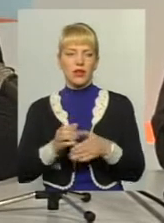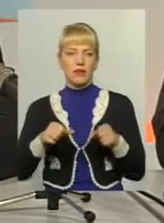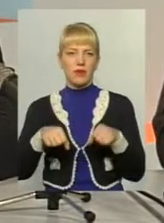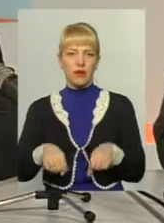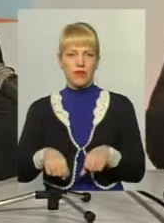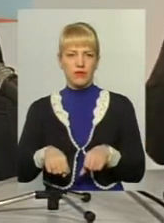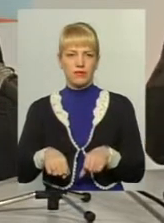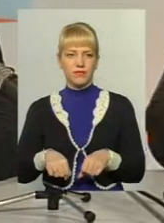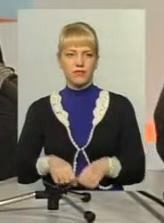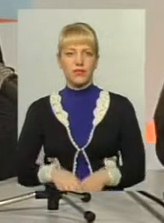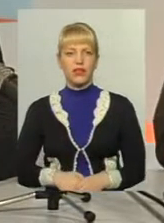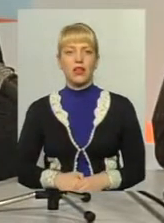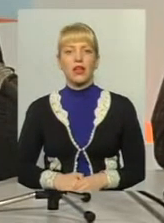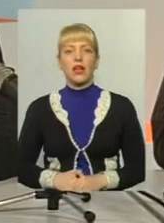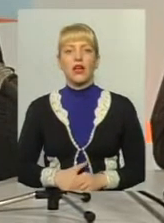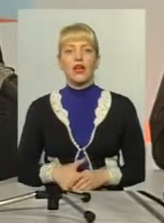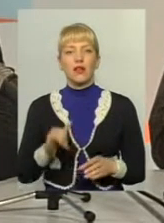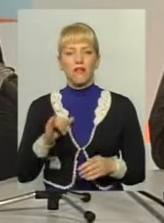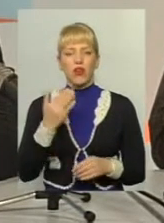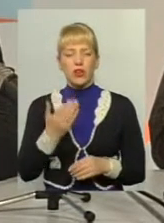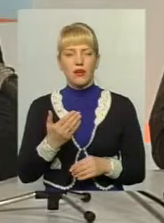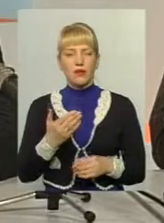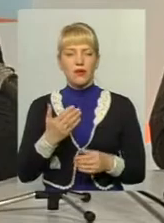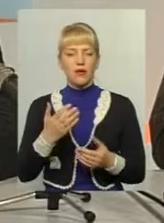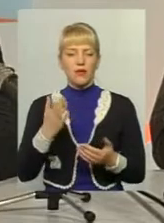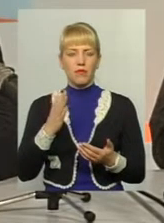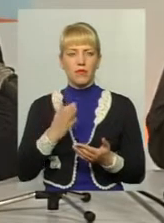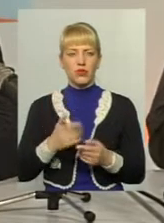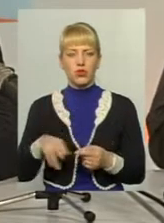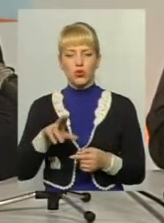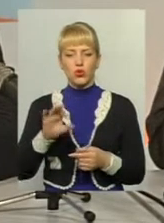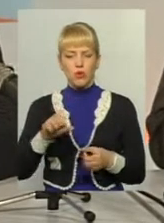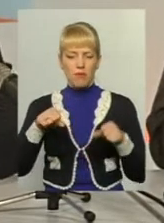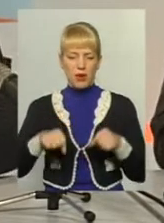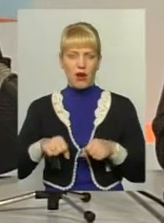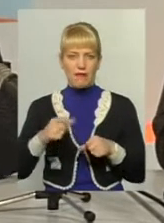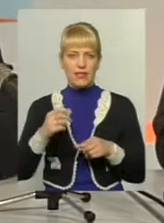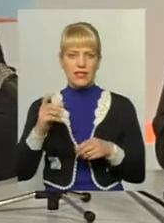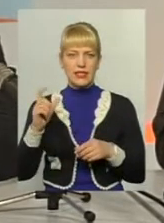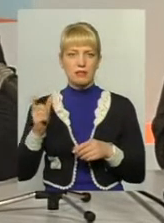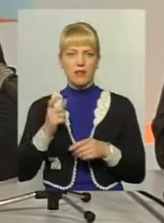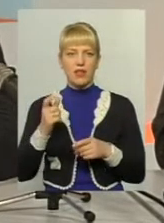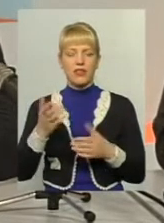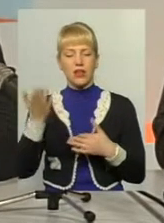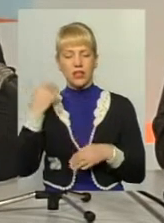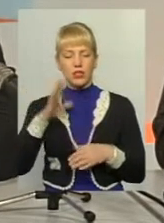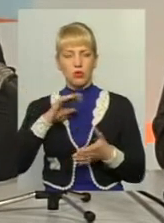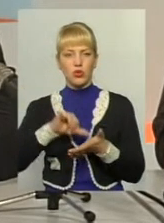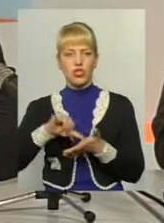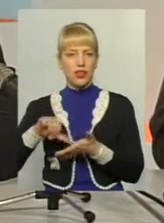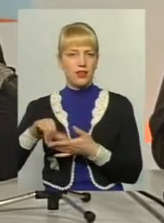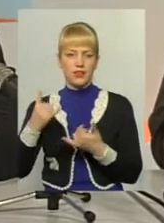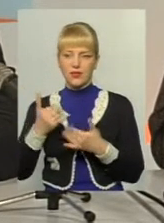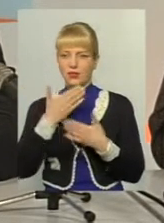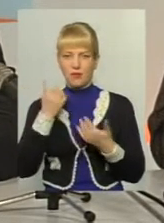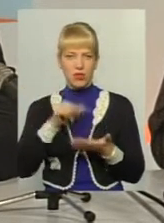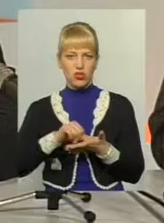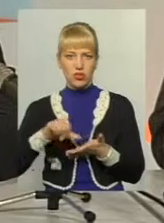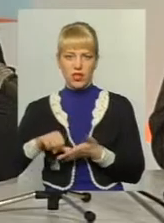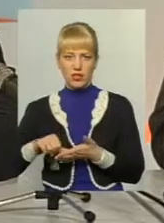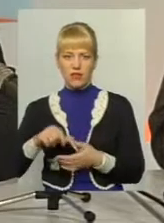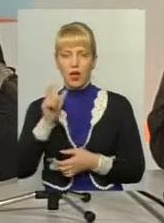власність у цьому будинку, будь-що, чи квартиру, чи якесь приміщення, вона зобов'язана його утримувати, і є в неї обов'язок